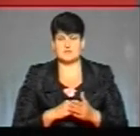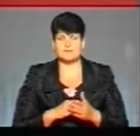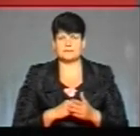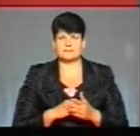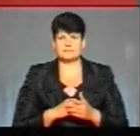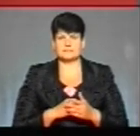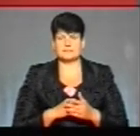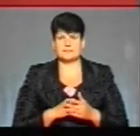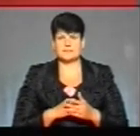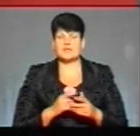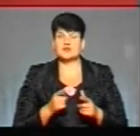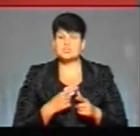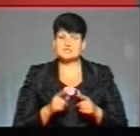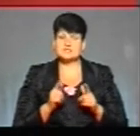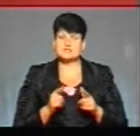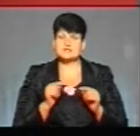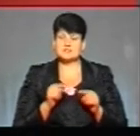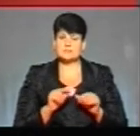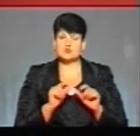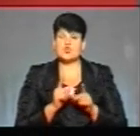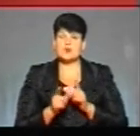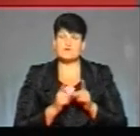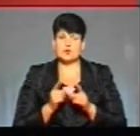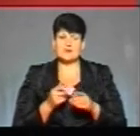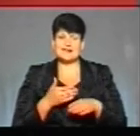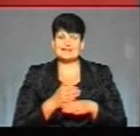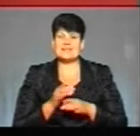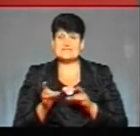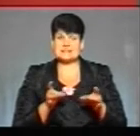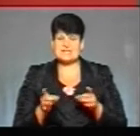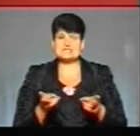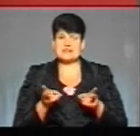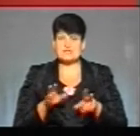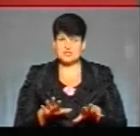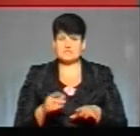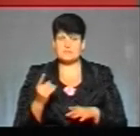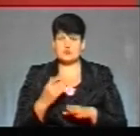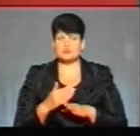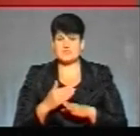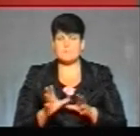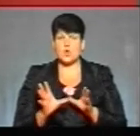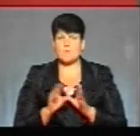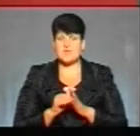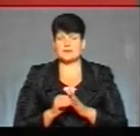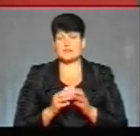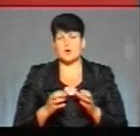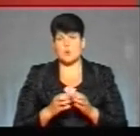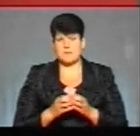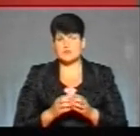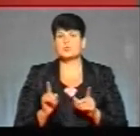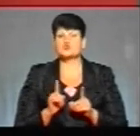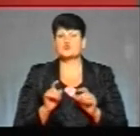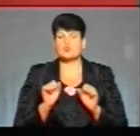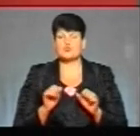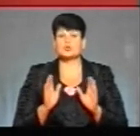що реформа децентралізації так і залишиться на цьому першому етапі об'єднання в громади? І що може